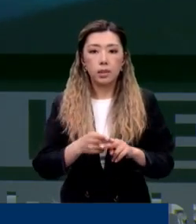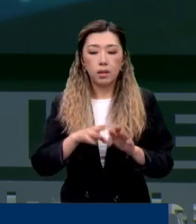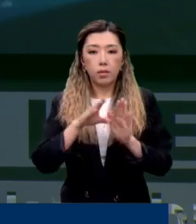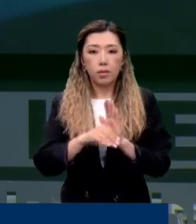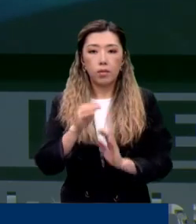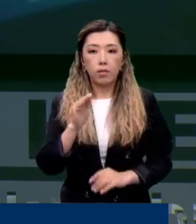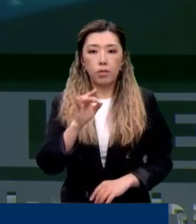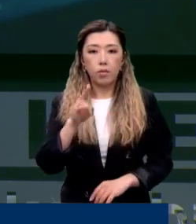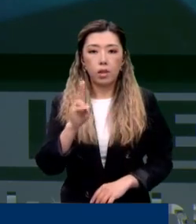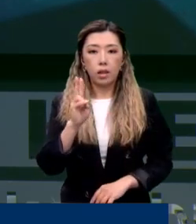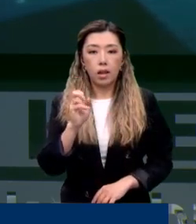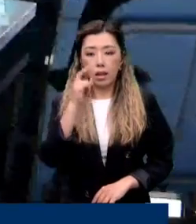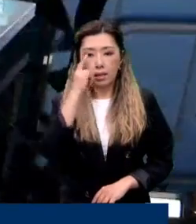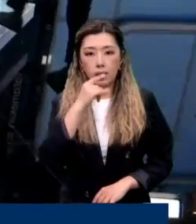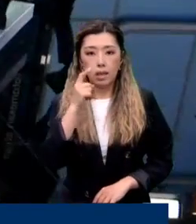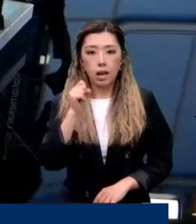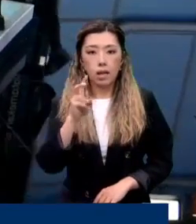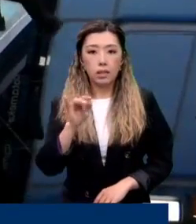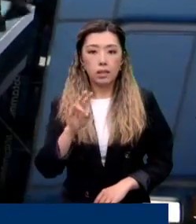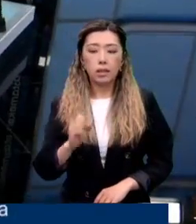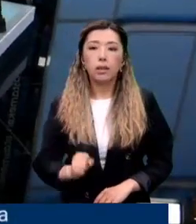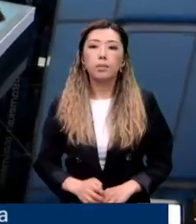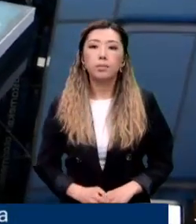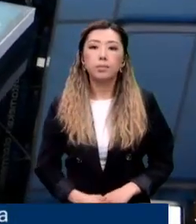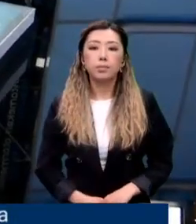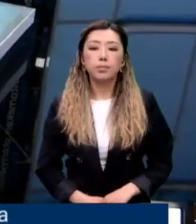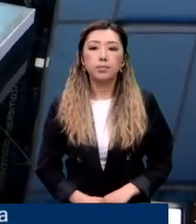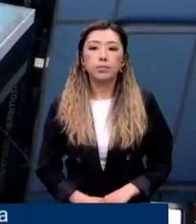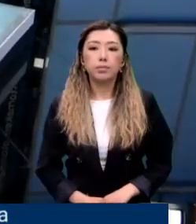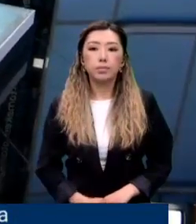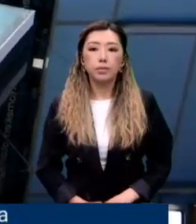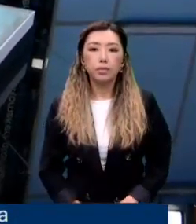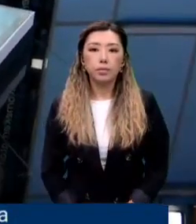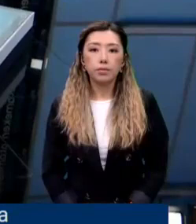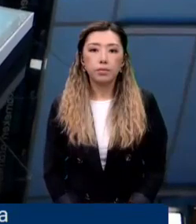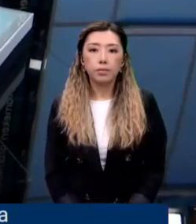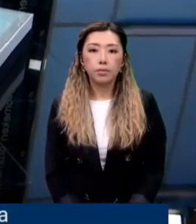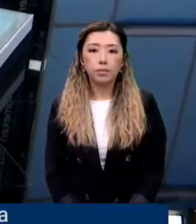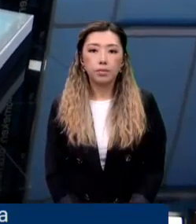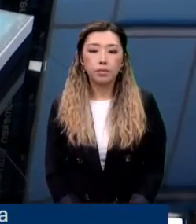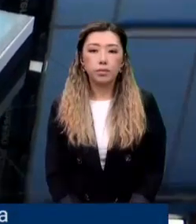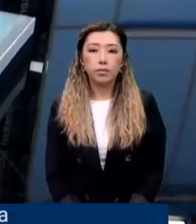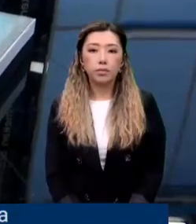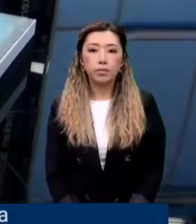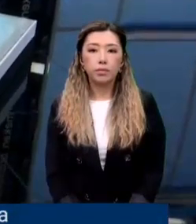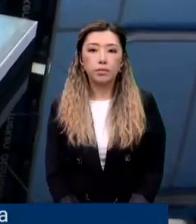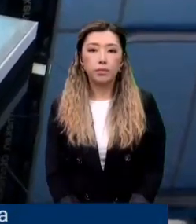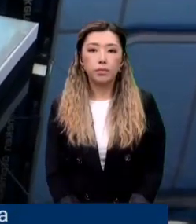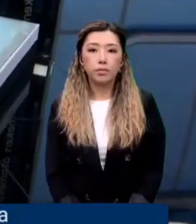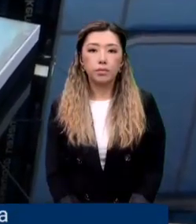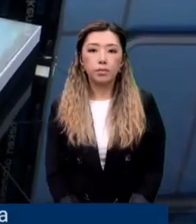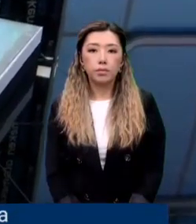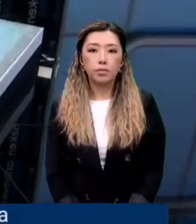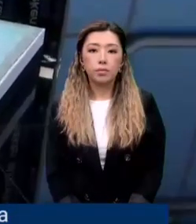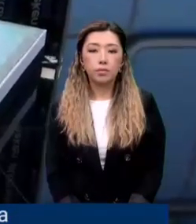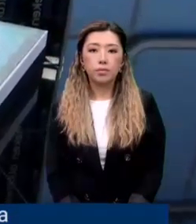фонда «Казахстан Халкына». Затунбековна, добрый вечер. Добрый. Спасибо, что согласились сегодня ответить на вопросы по вашей работе.